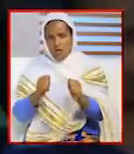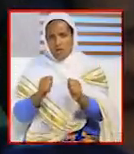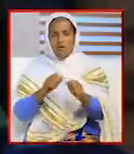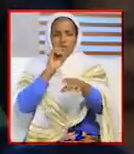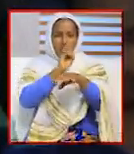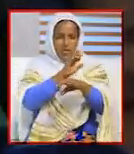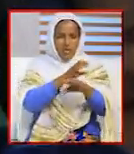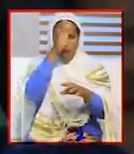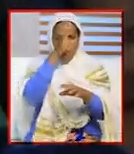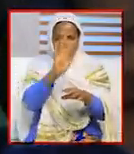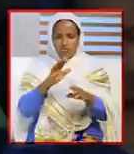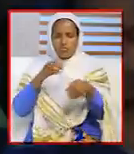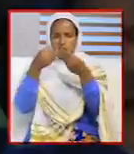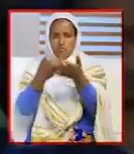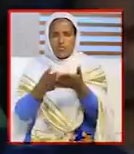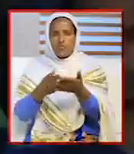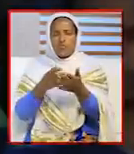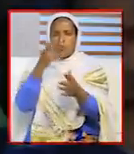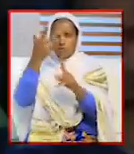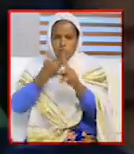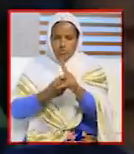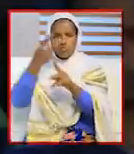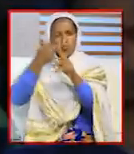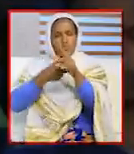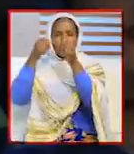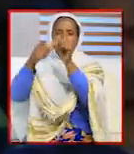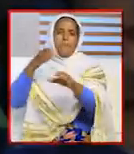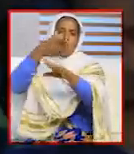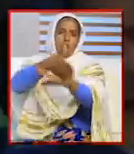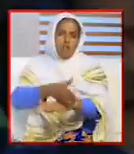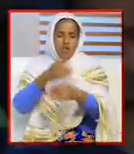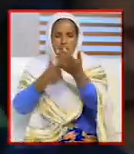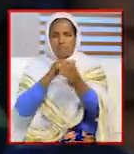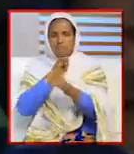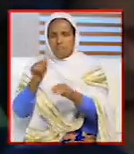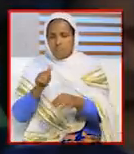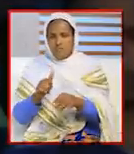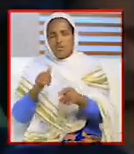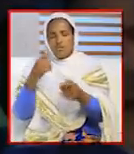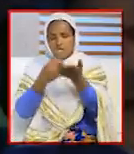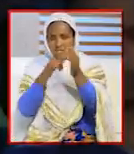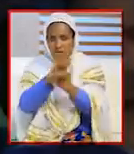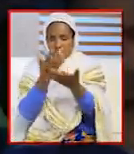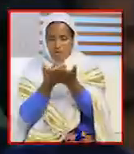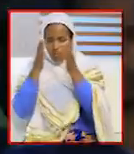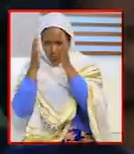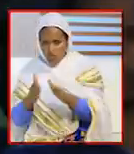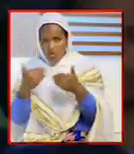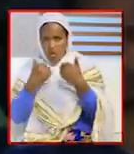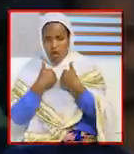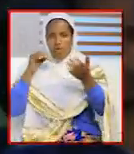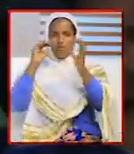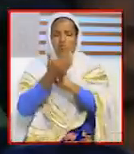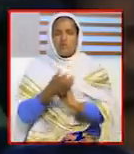ምክራቦ የሚሰጣው ሁለት ወር ሶስት ወር እንደዚህ ነው ይሄ አይደለም በተቻለ መጠን እንደዛ አይነት ነገር ላይ የተኮረ ነገር